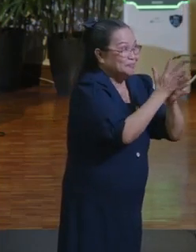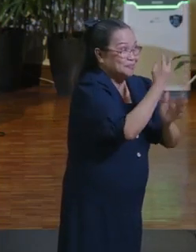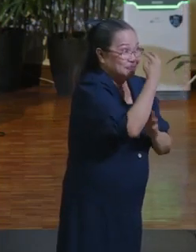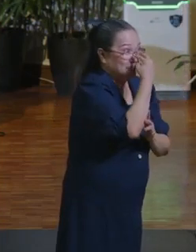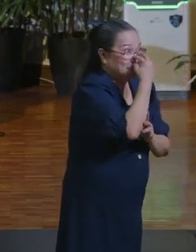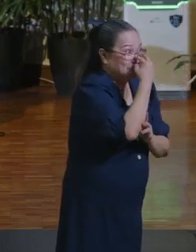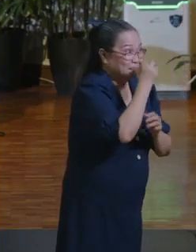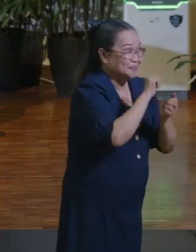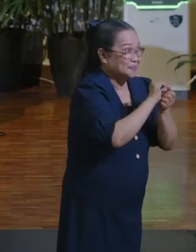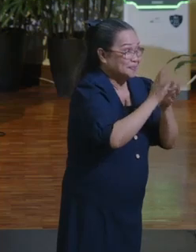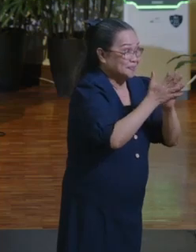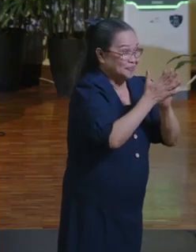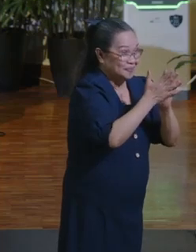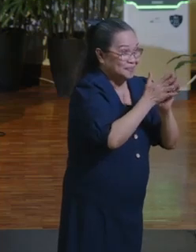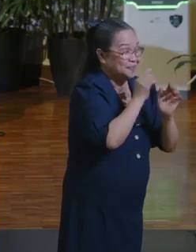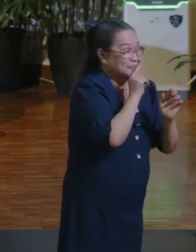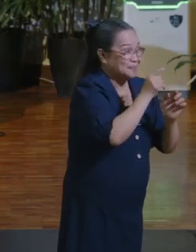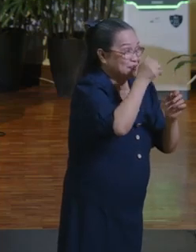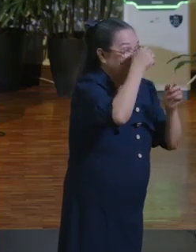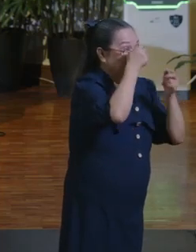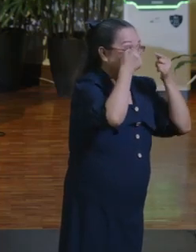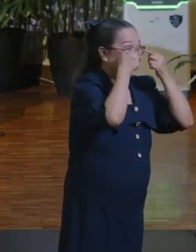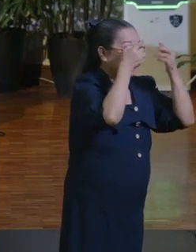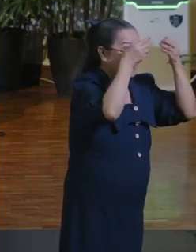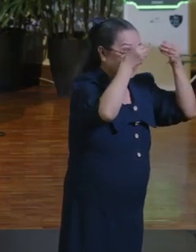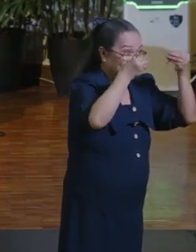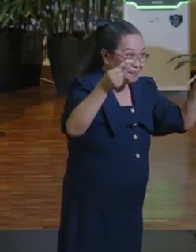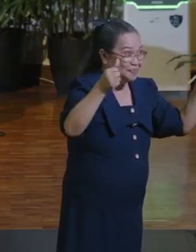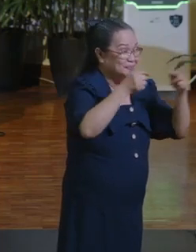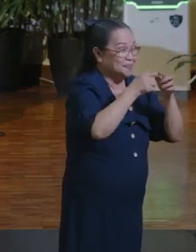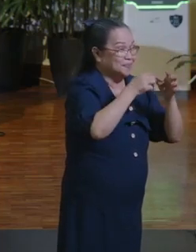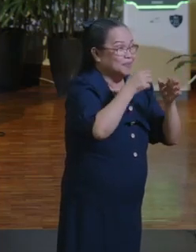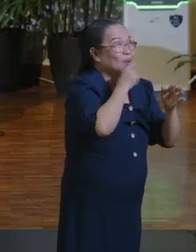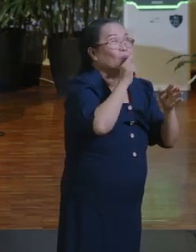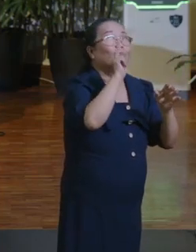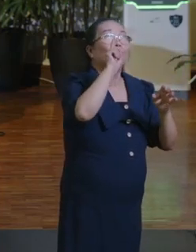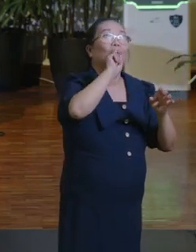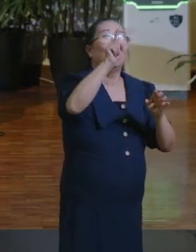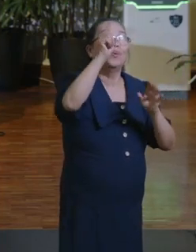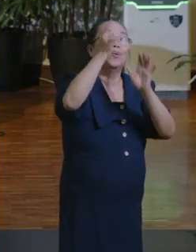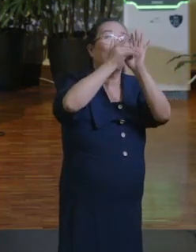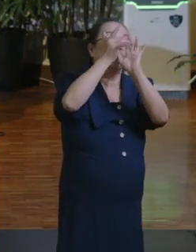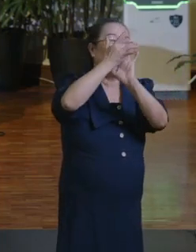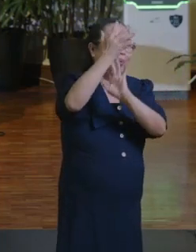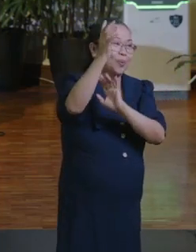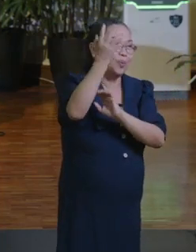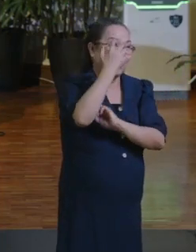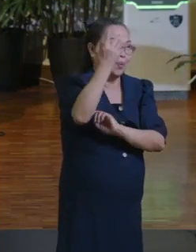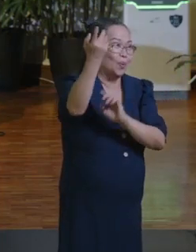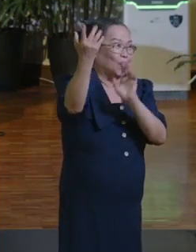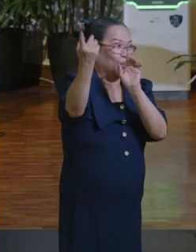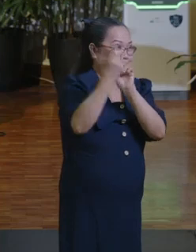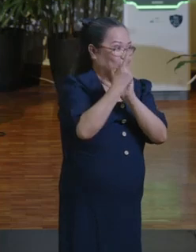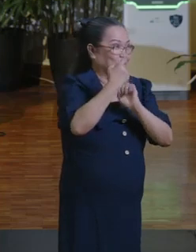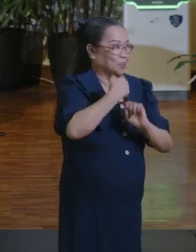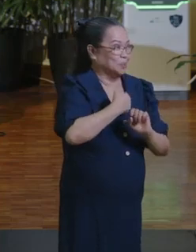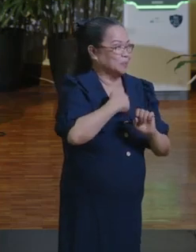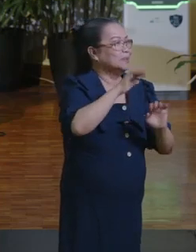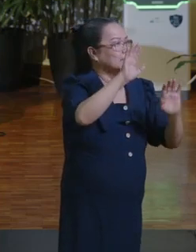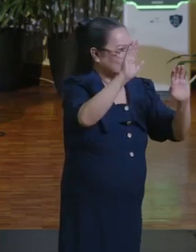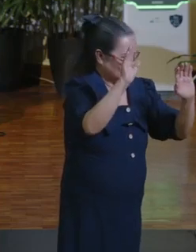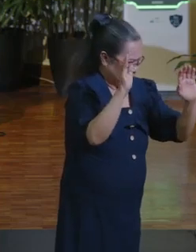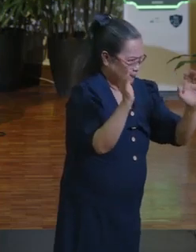ipinapahayag ay pareho din ng ebanghelyong ipinapahayag nila Peter at nila